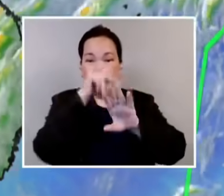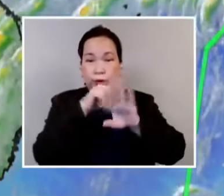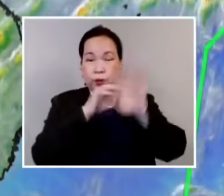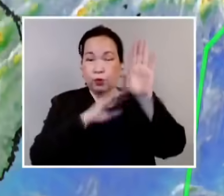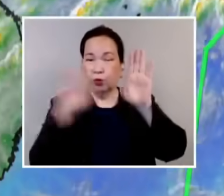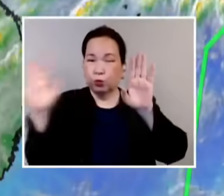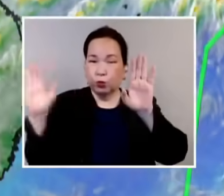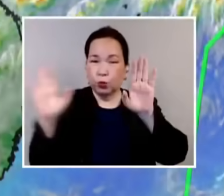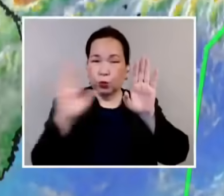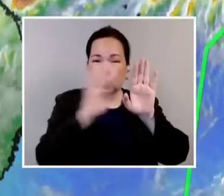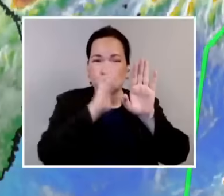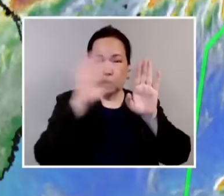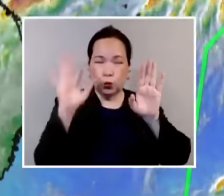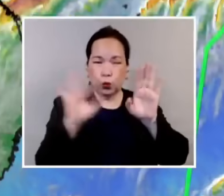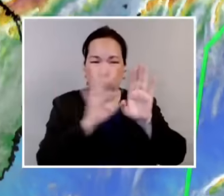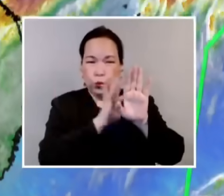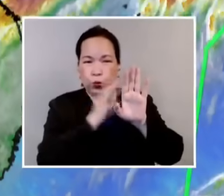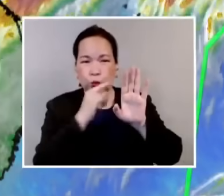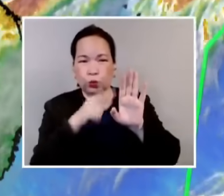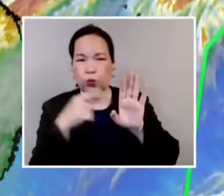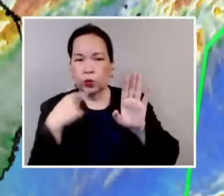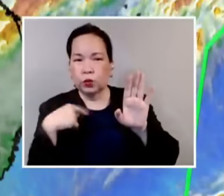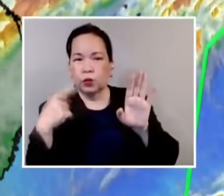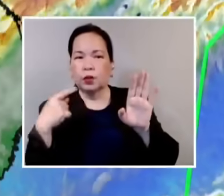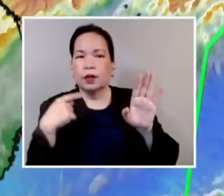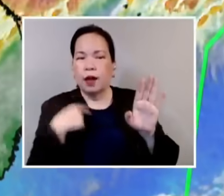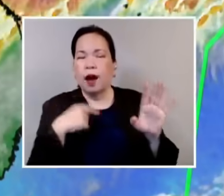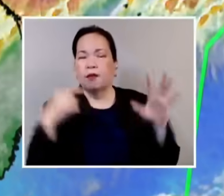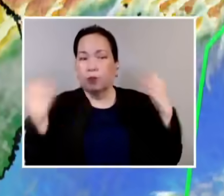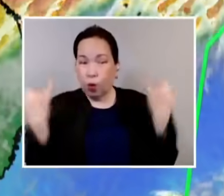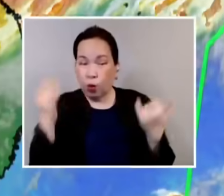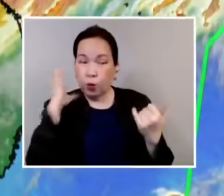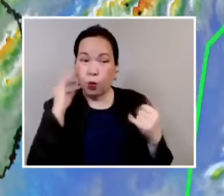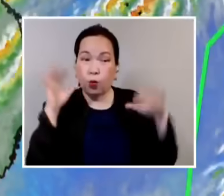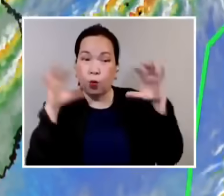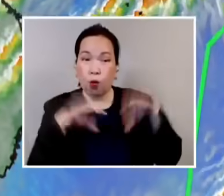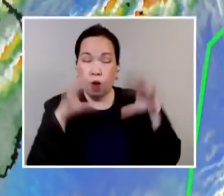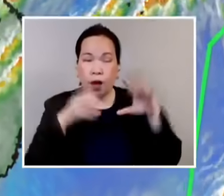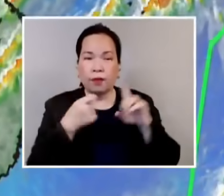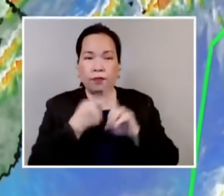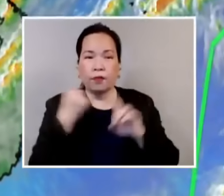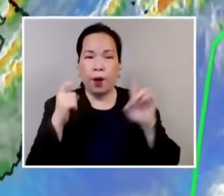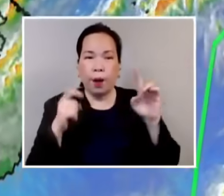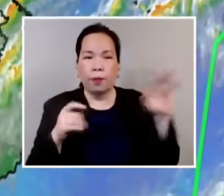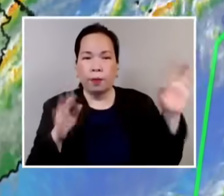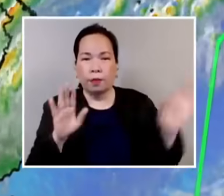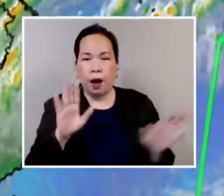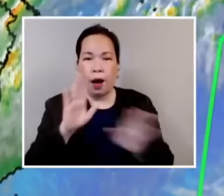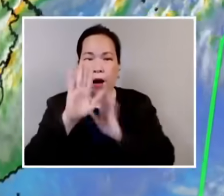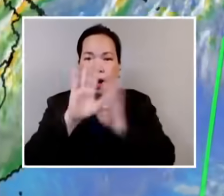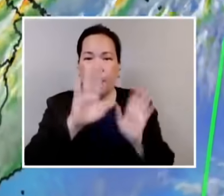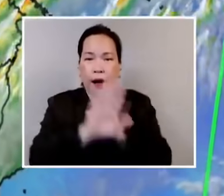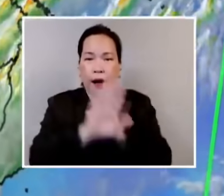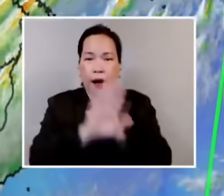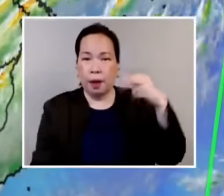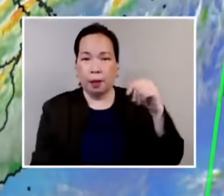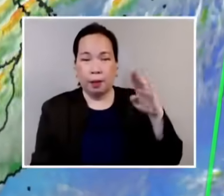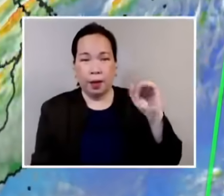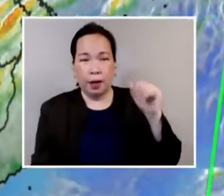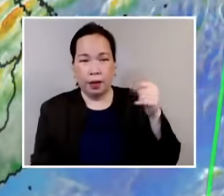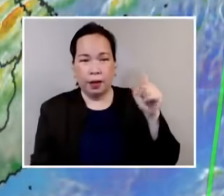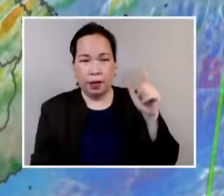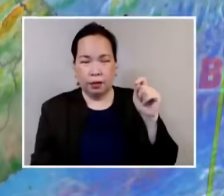Lunes po ay dulot ng habagat at thunderstorms. Ayon sa PAGASA ay mababa ang tsansa nitong maging isang